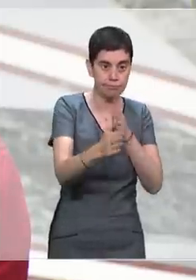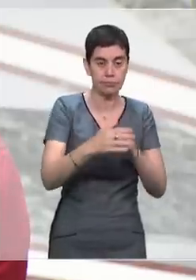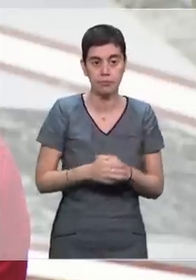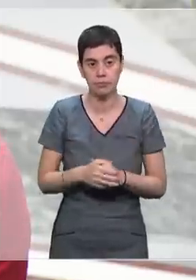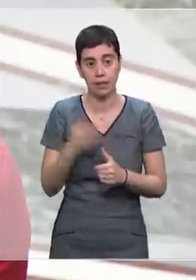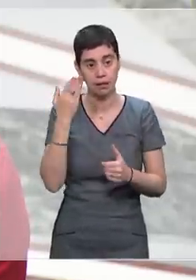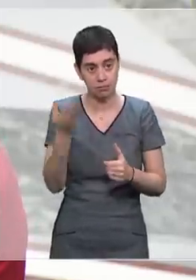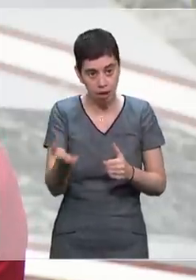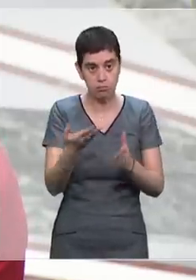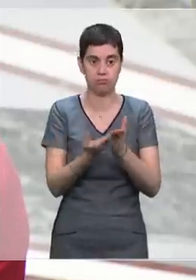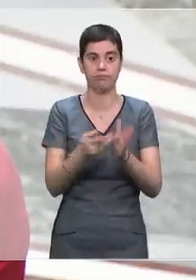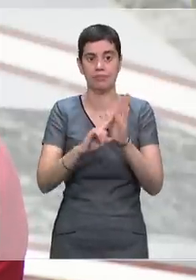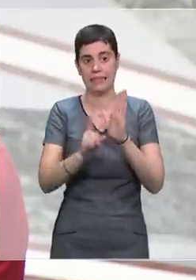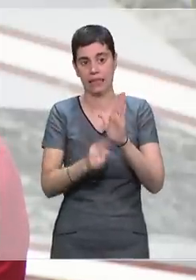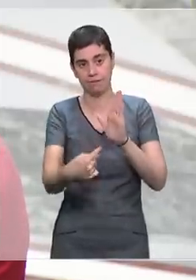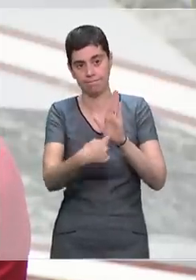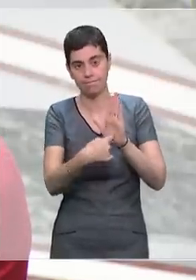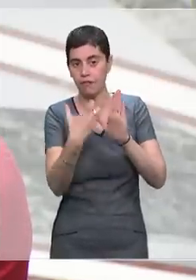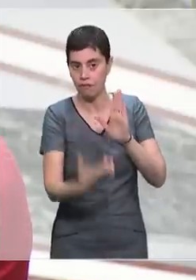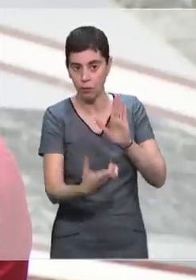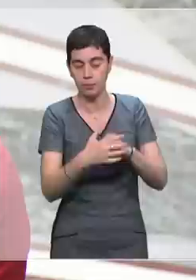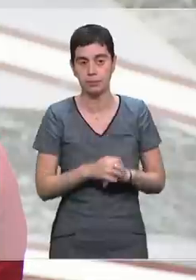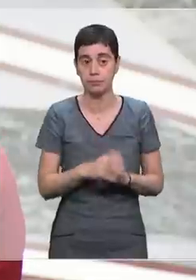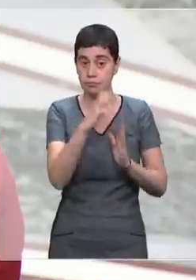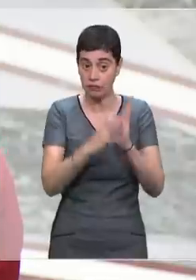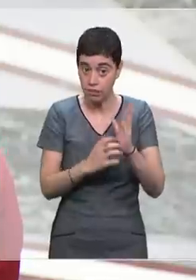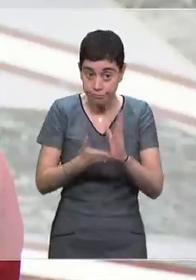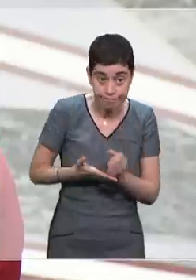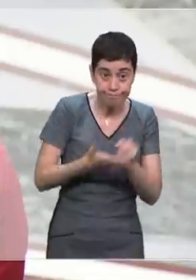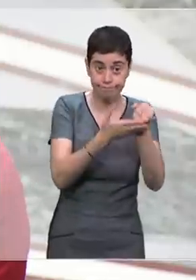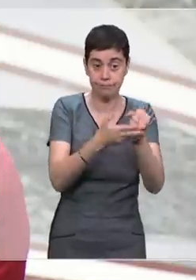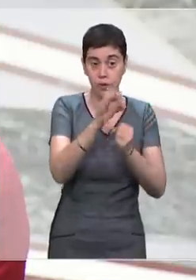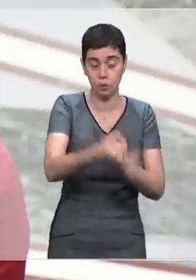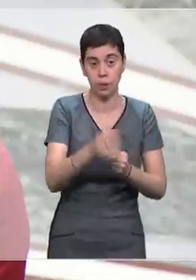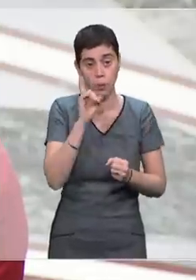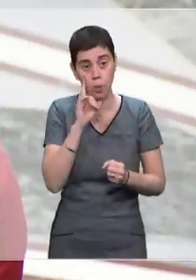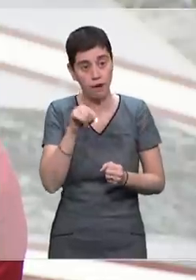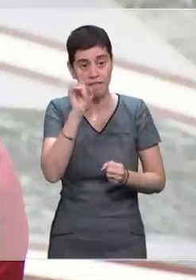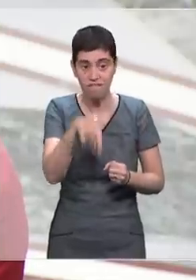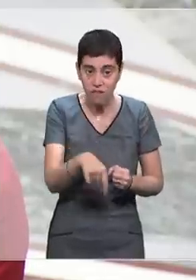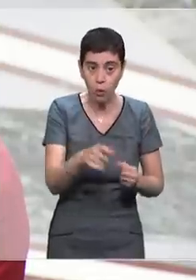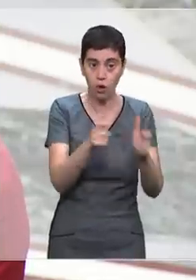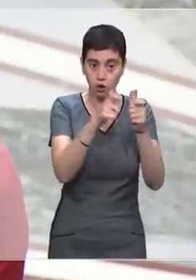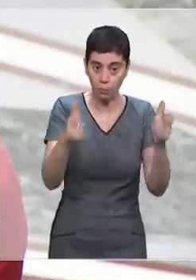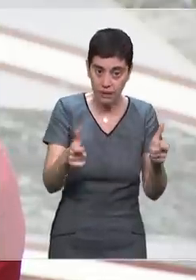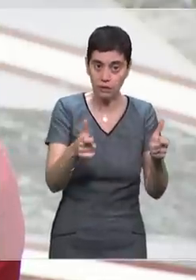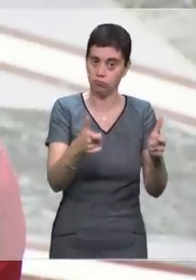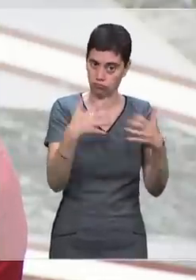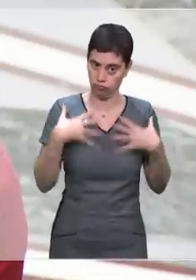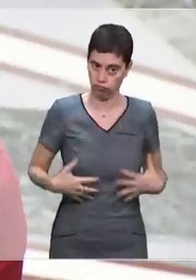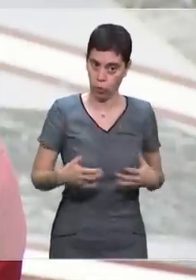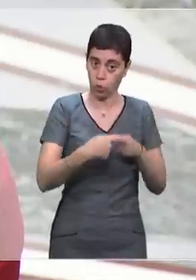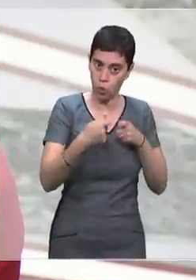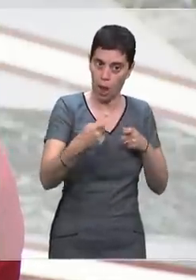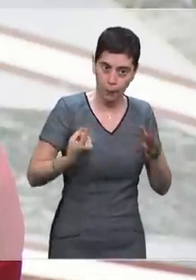de cette directive. Nous soutenons ce texte parce qu'il favorise un comportement durable et responsable des